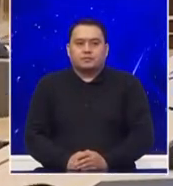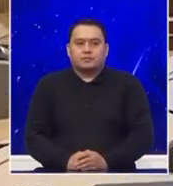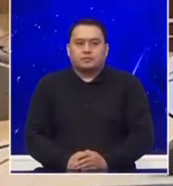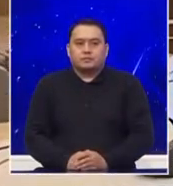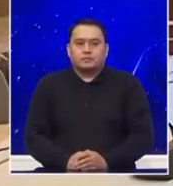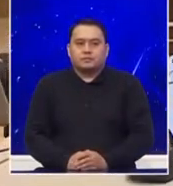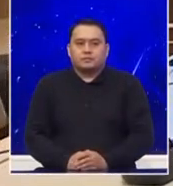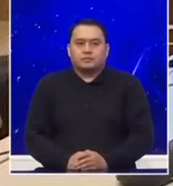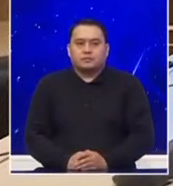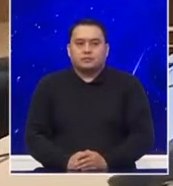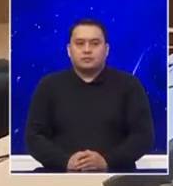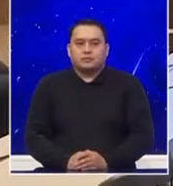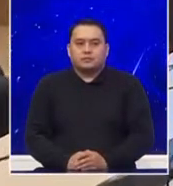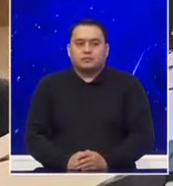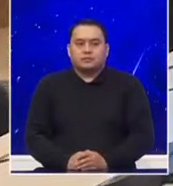Жоқ.